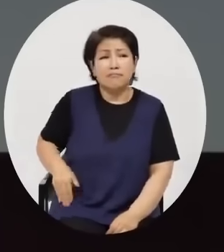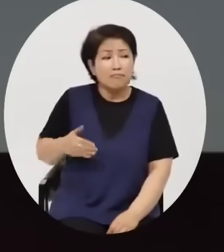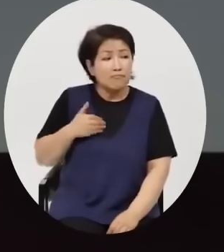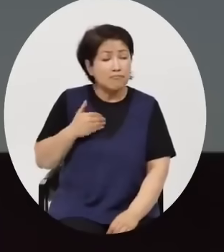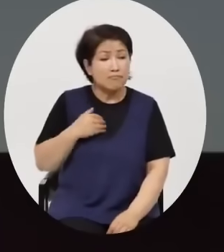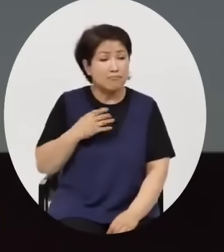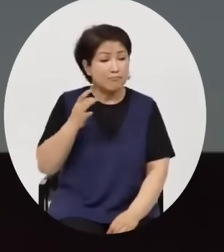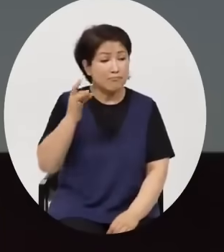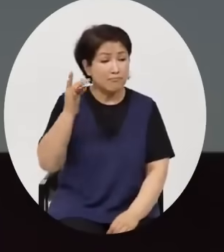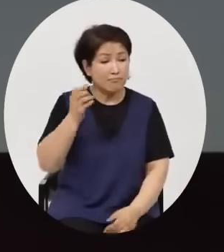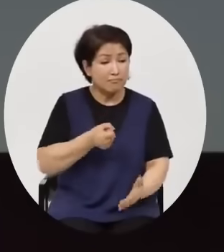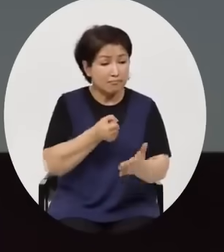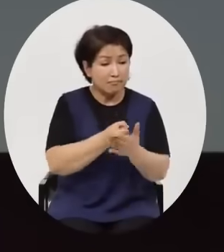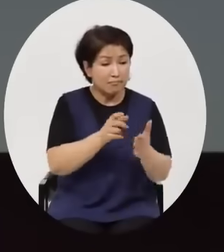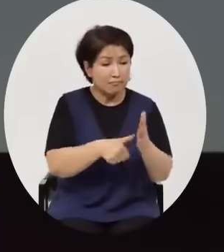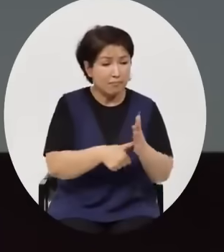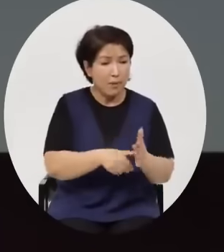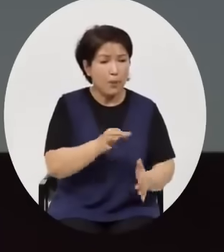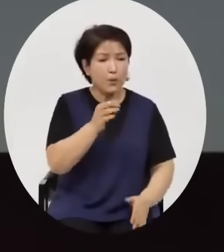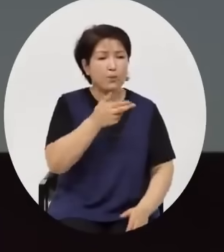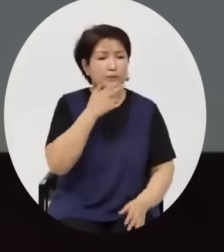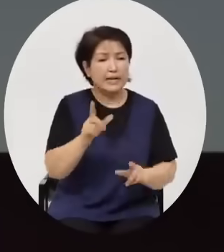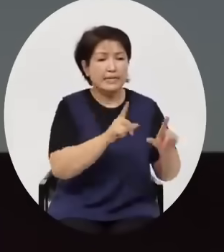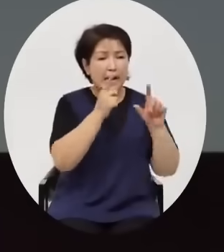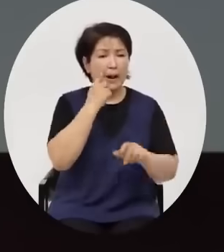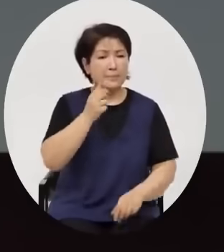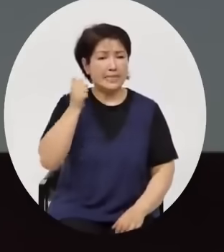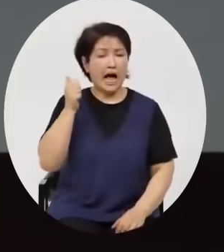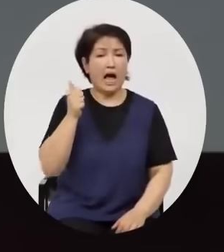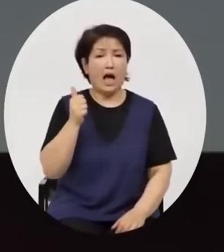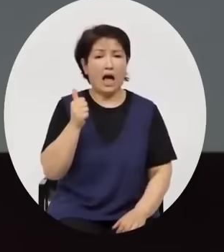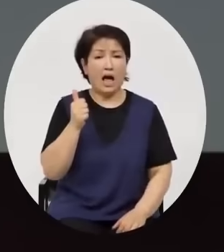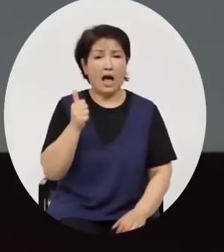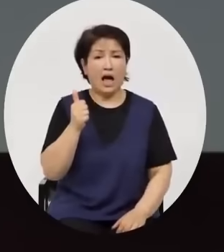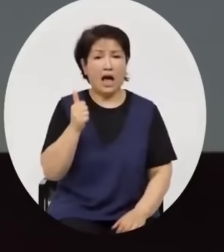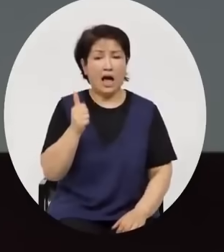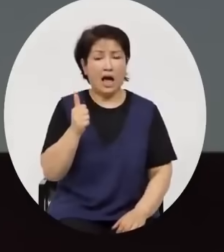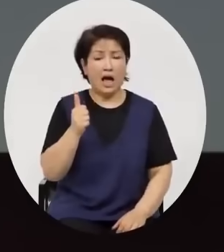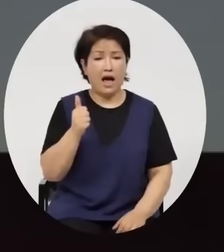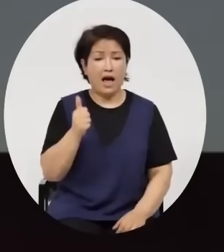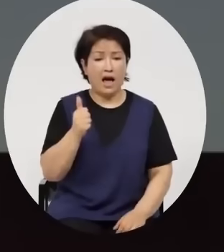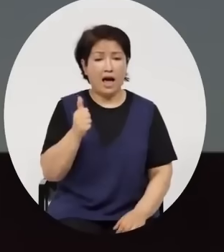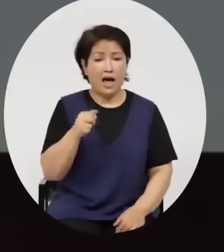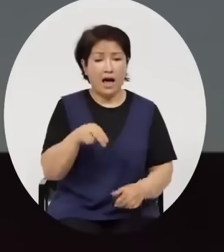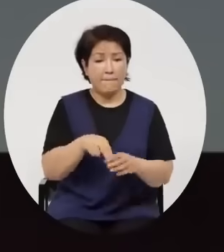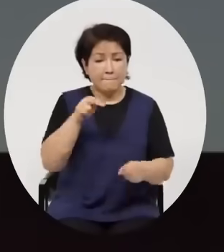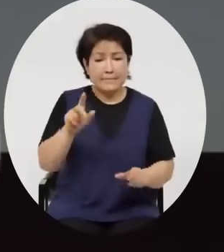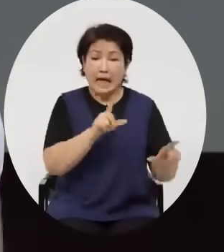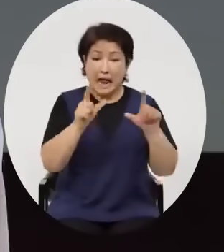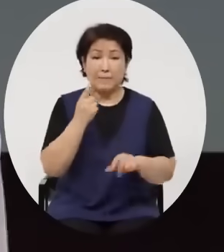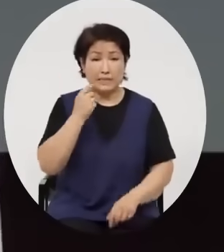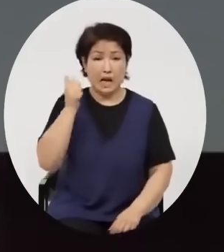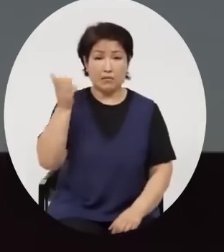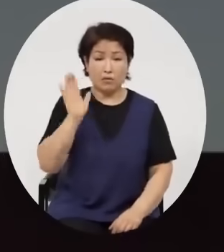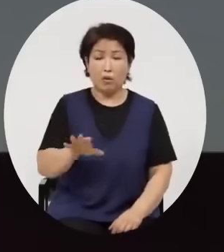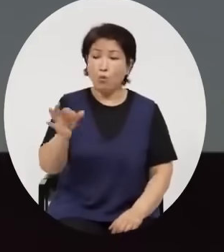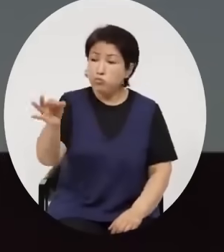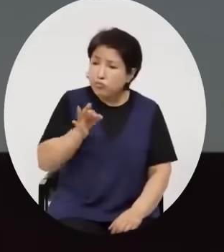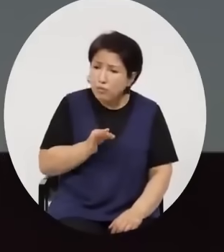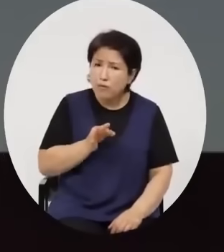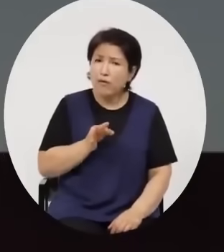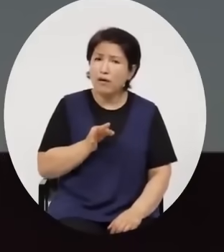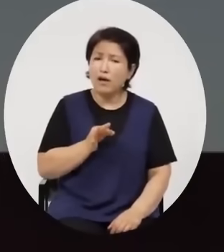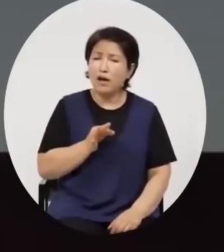나는 지금 무슨 원칙을 가지고 있는데 돈 일체 안 가지고 살겠다고 원칙을 갖고 가 있는데 계속 이렇게